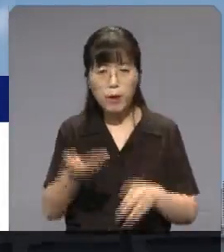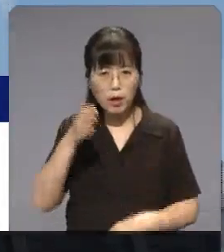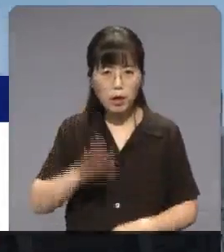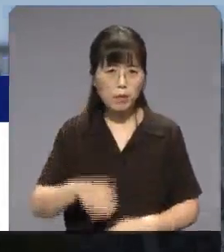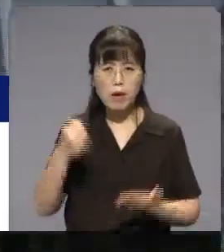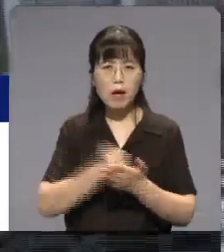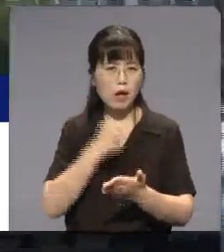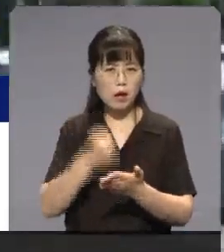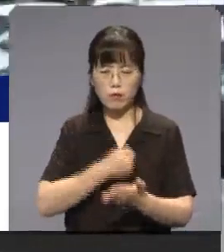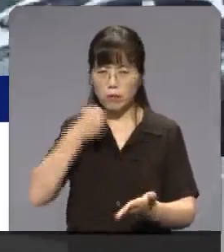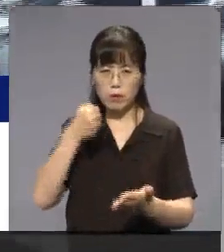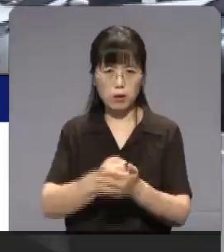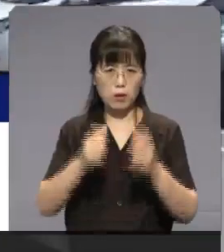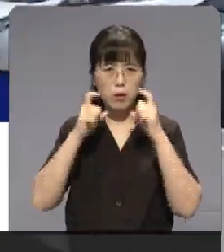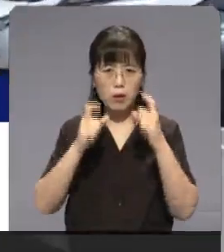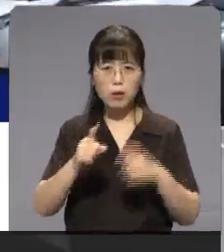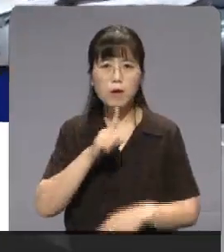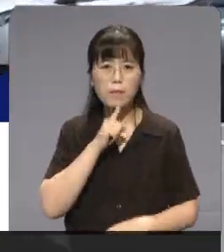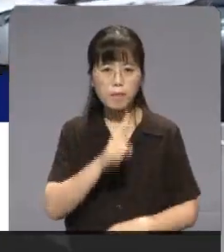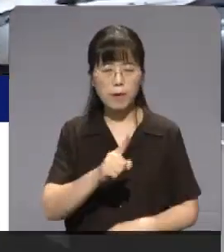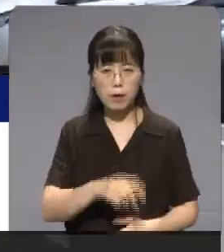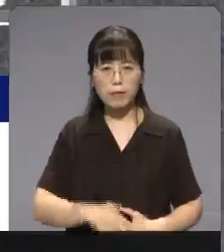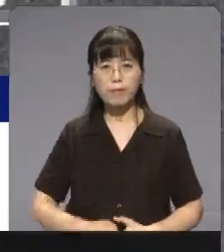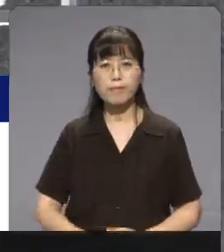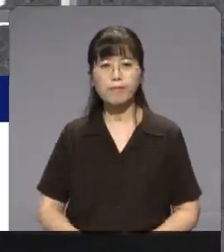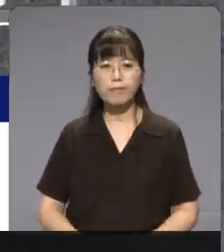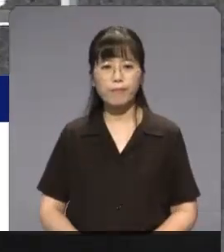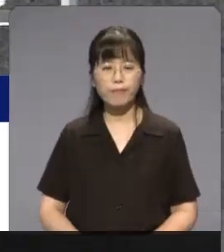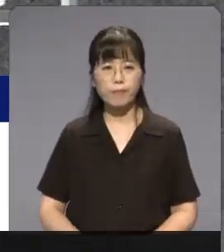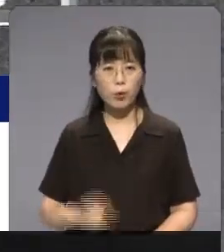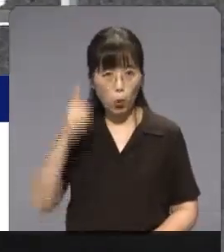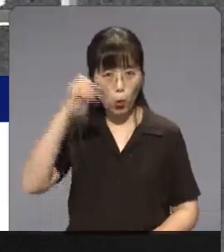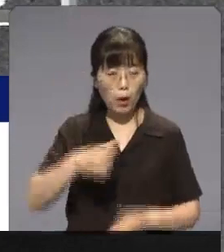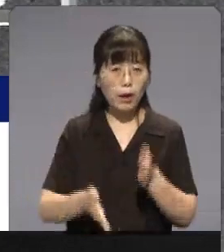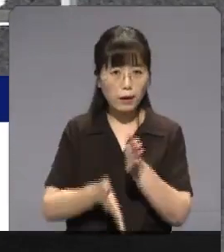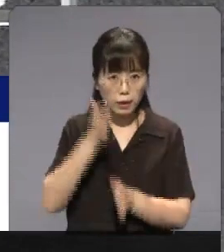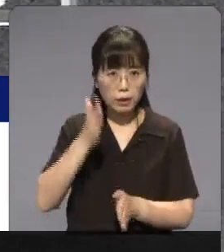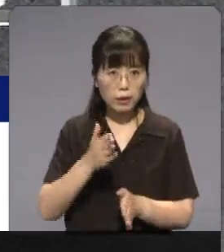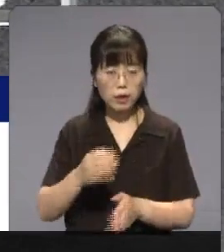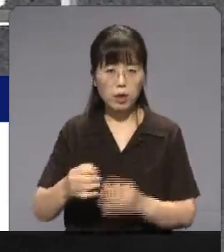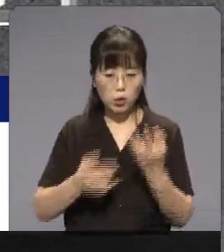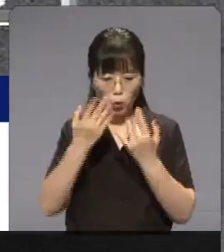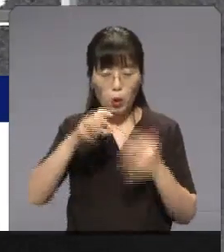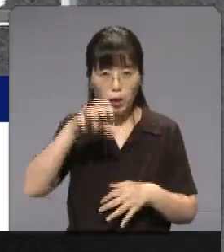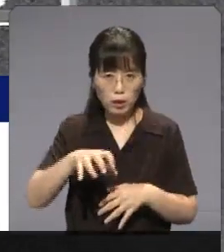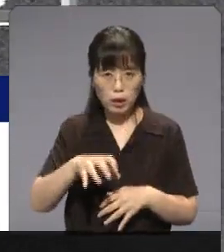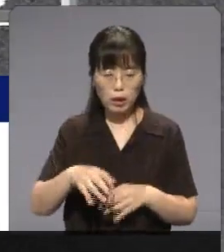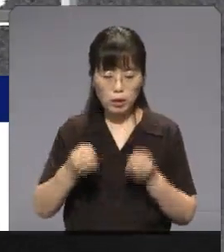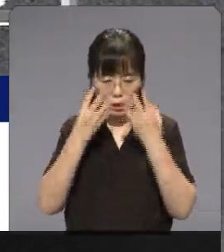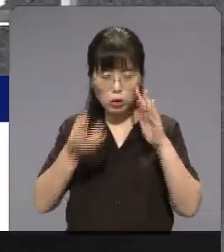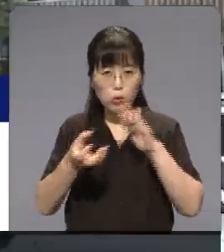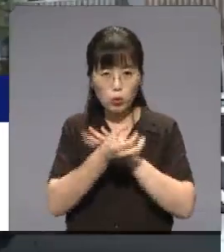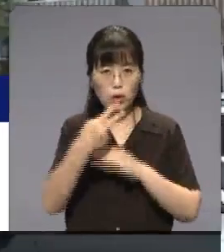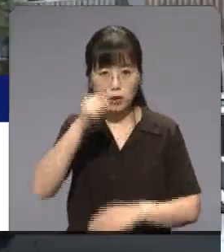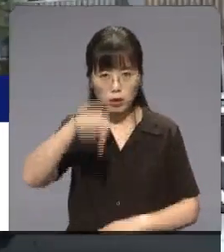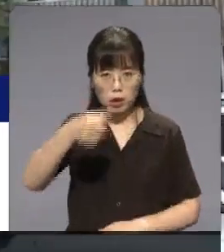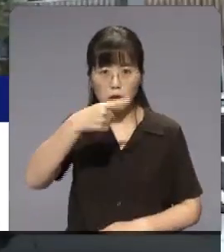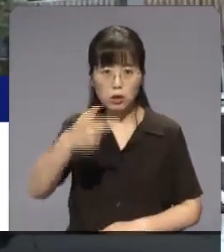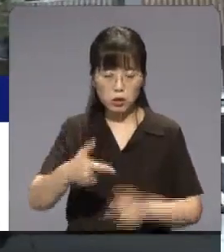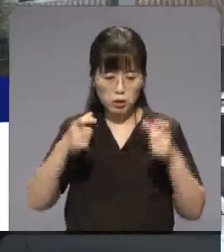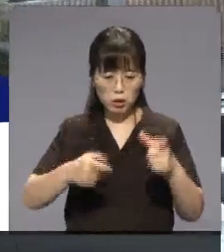유감스러운 결정을 내렸다며 이같이 밝혔습니다 고양시는 소각장 부지가 신규 입주한